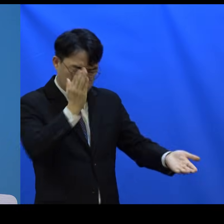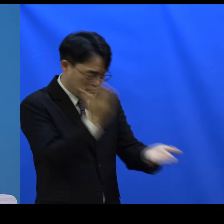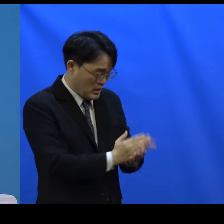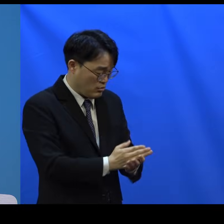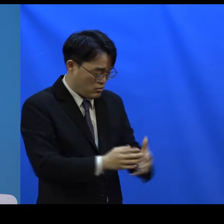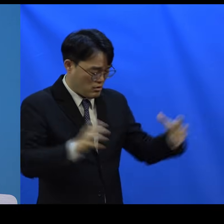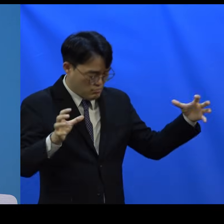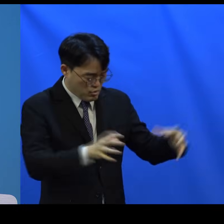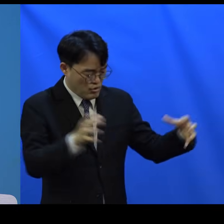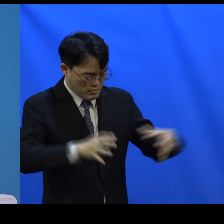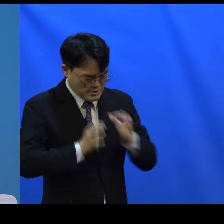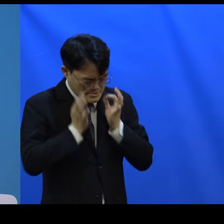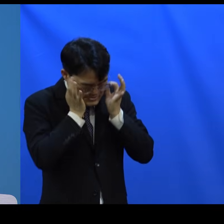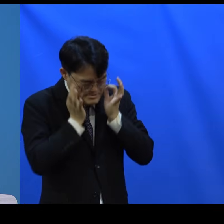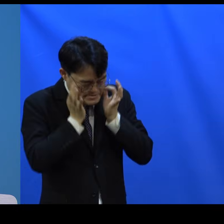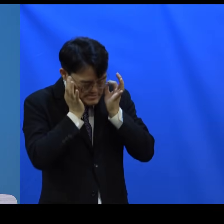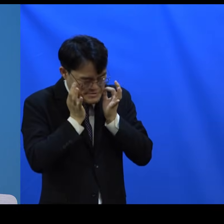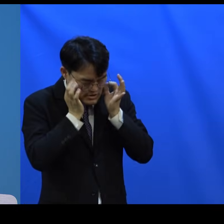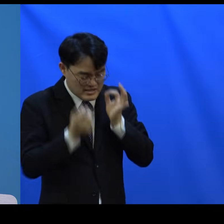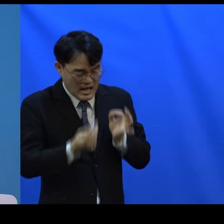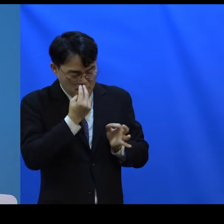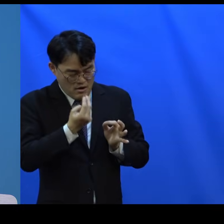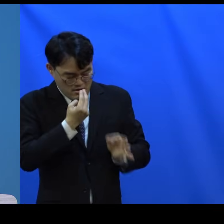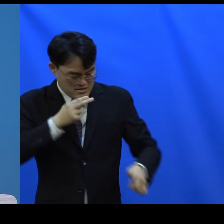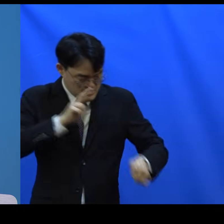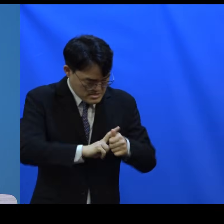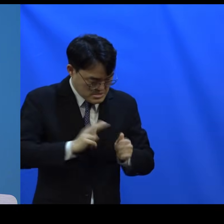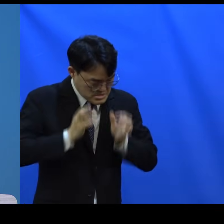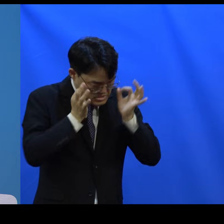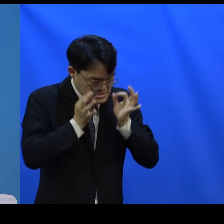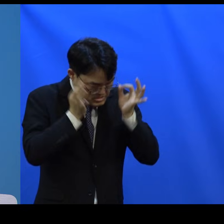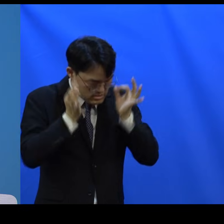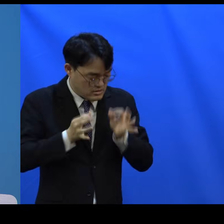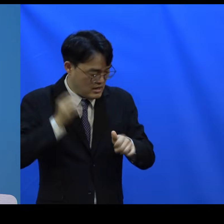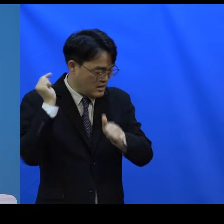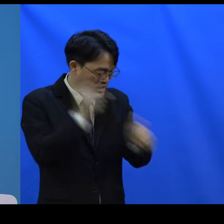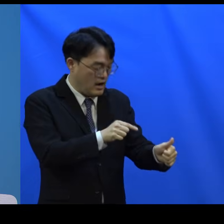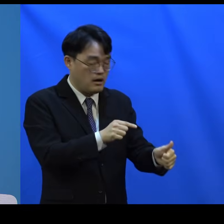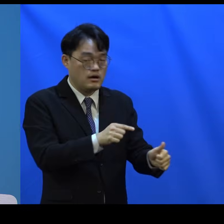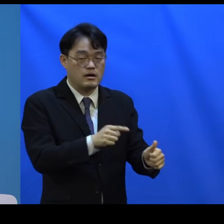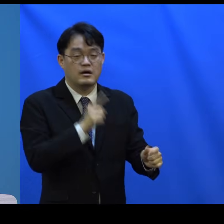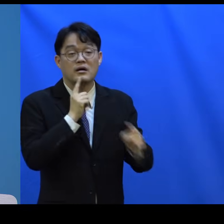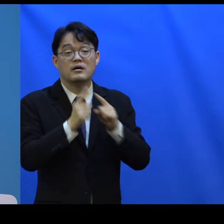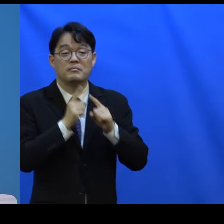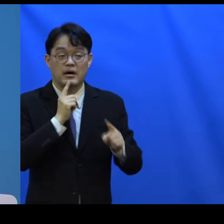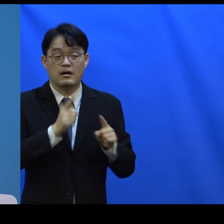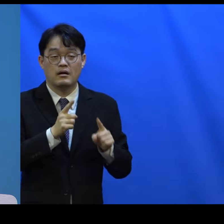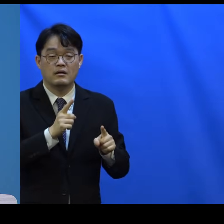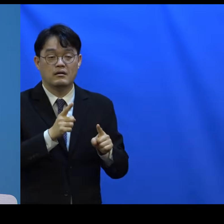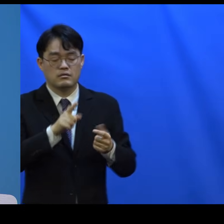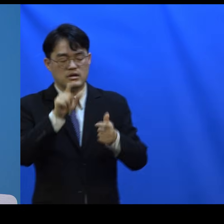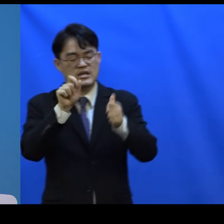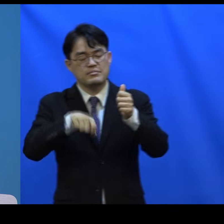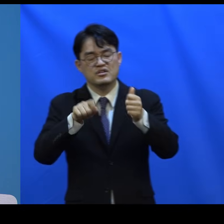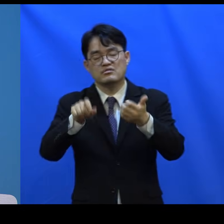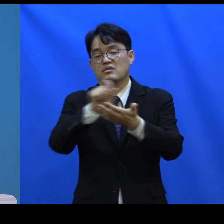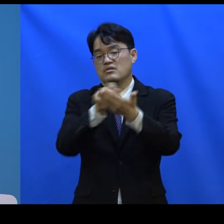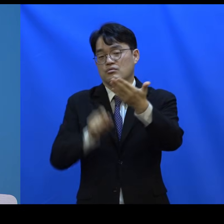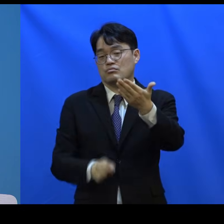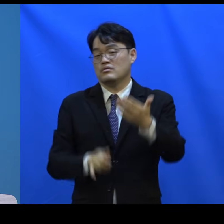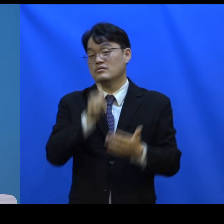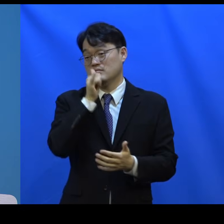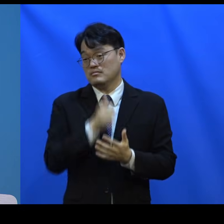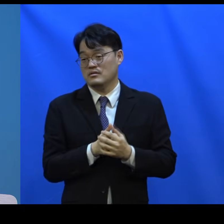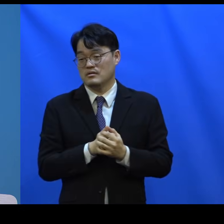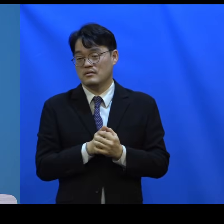생명을 걸고라서라도 모여 예배해야 된다. 이제 이걸 강조하는 겁니다. 그날이 가까울수록, 마지막 날이 가까울수록 우리는 더욱더 모여서